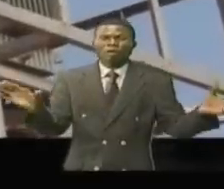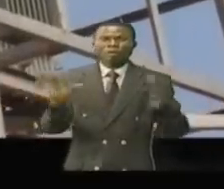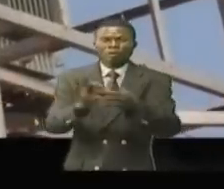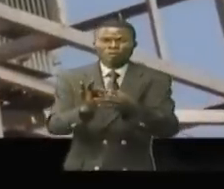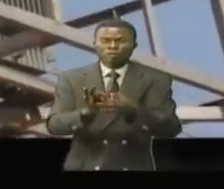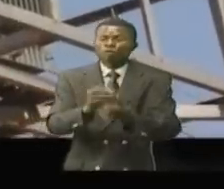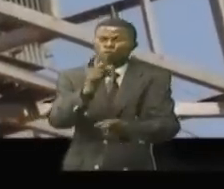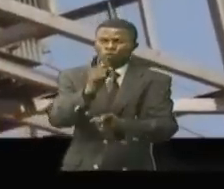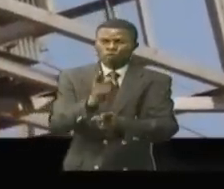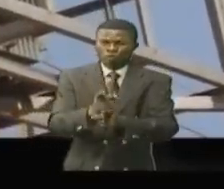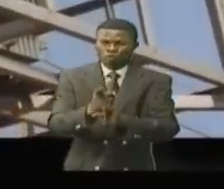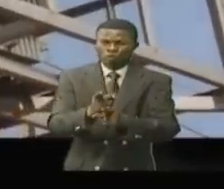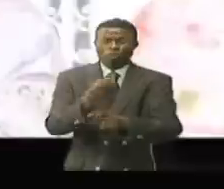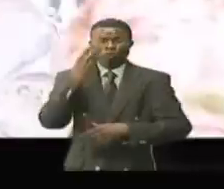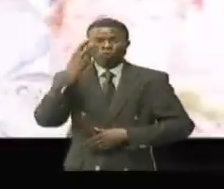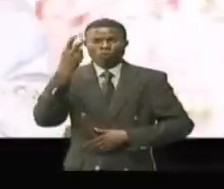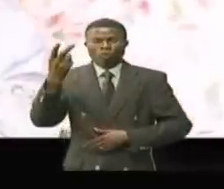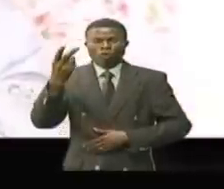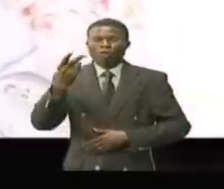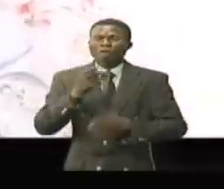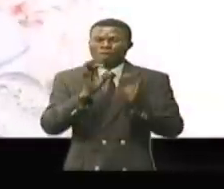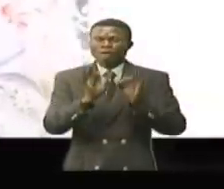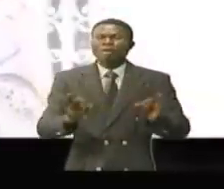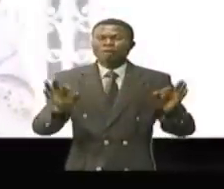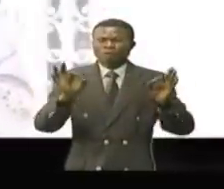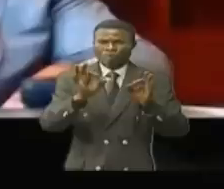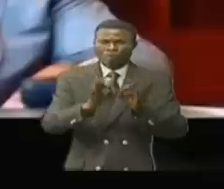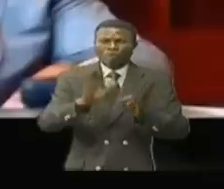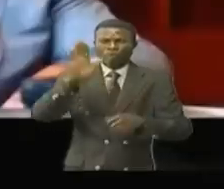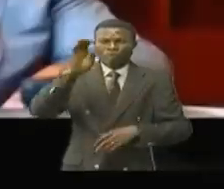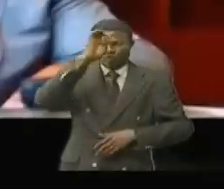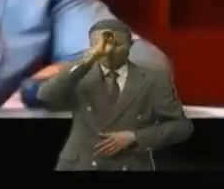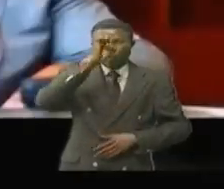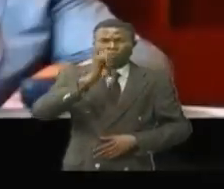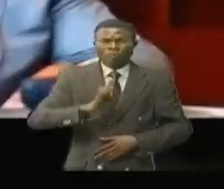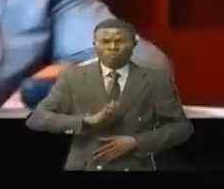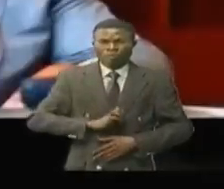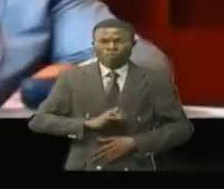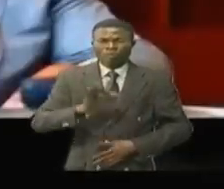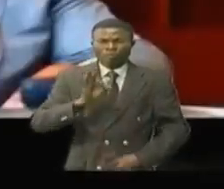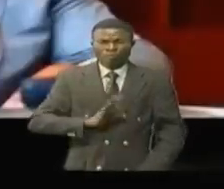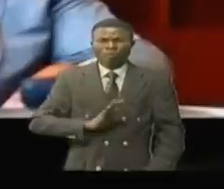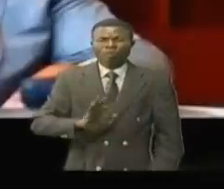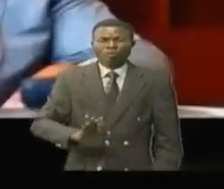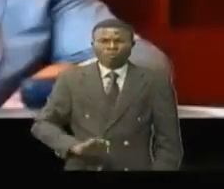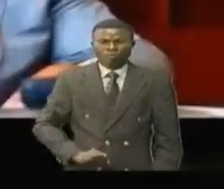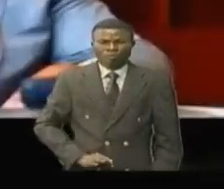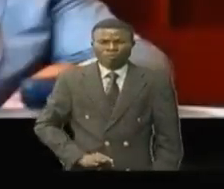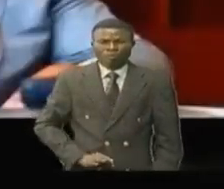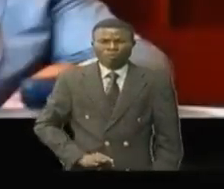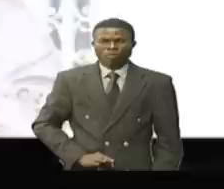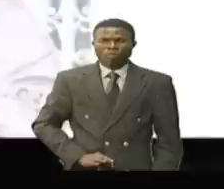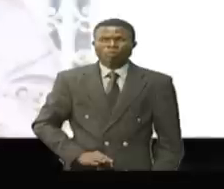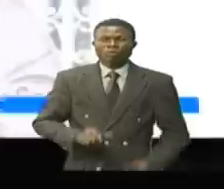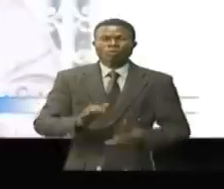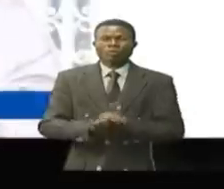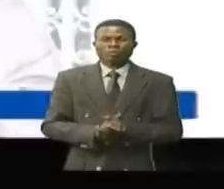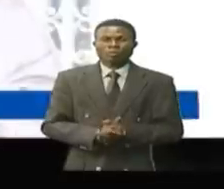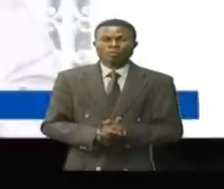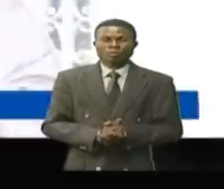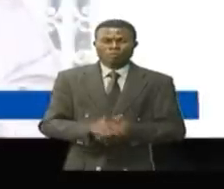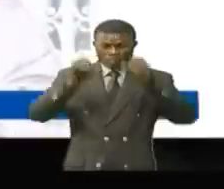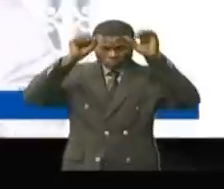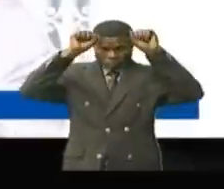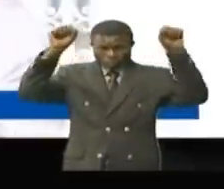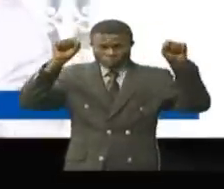aucun doute, la vision chère à son Excellence Félix-Antoine Tshisekedi Tshilombo,